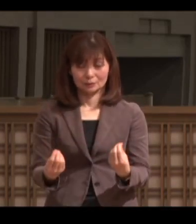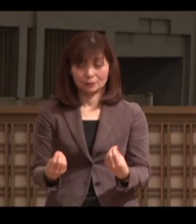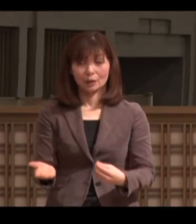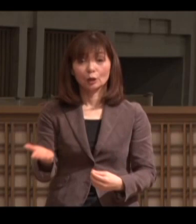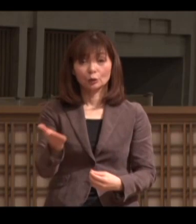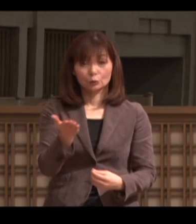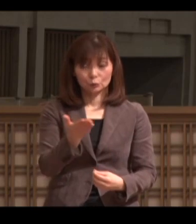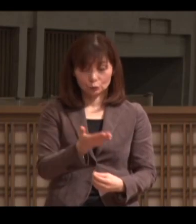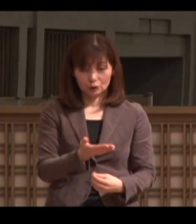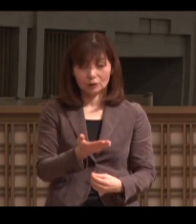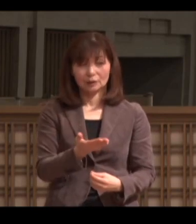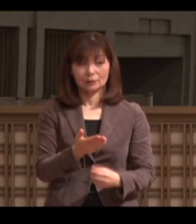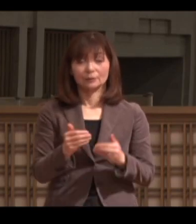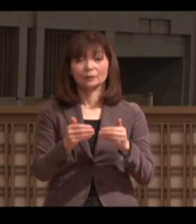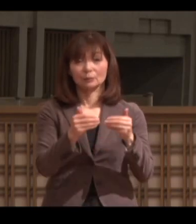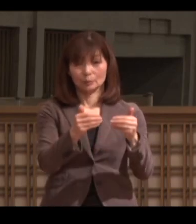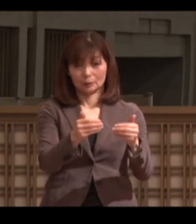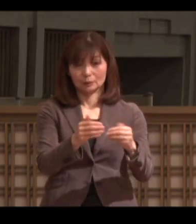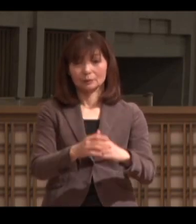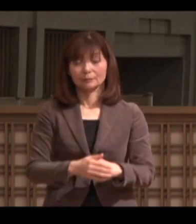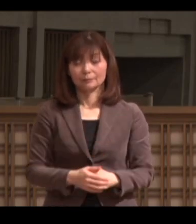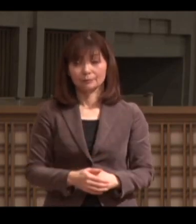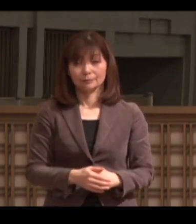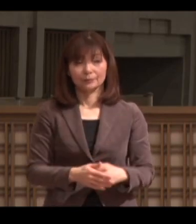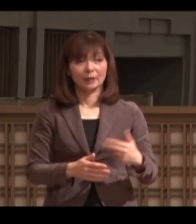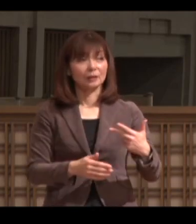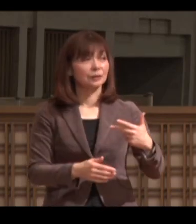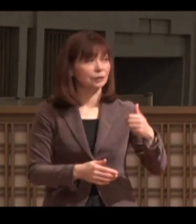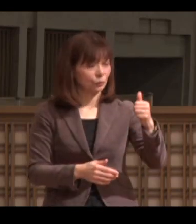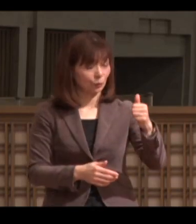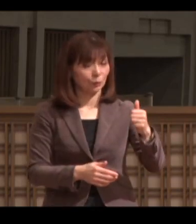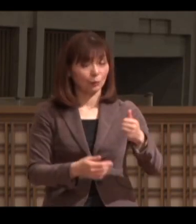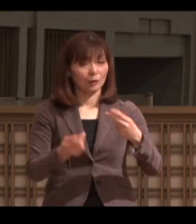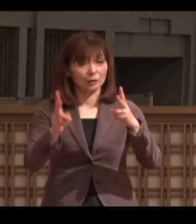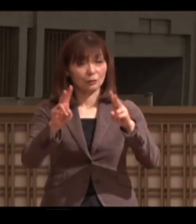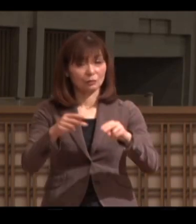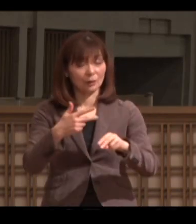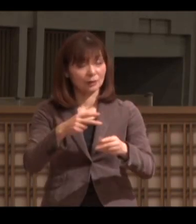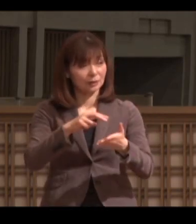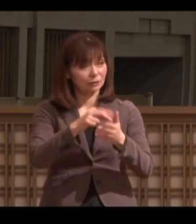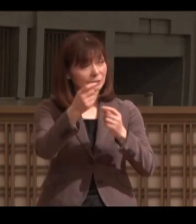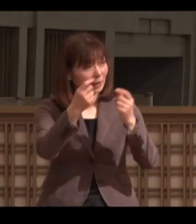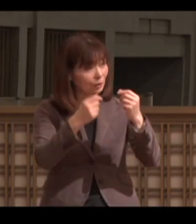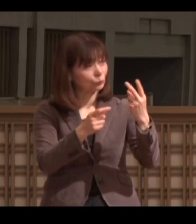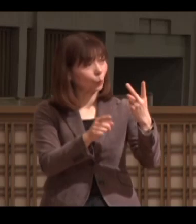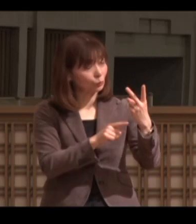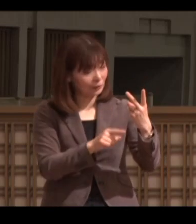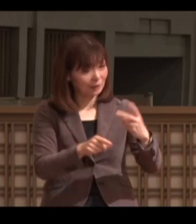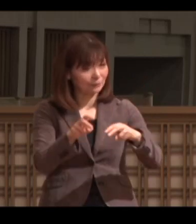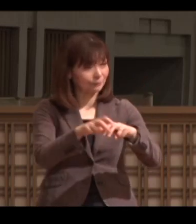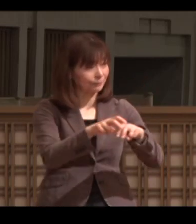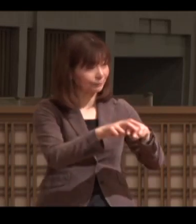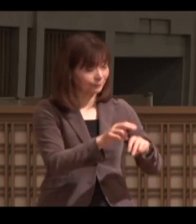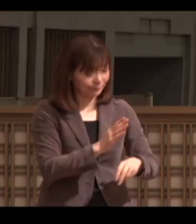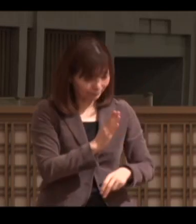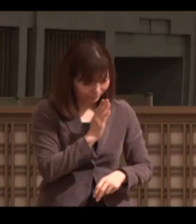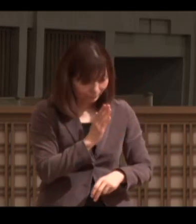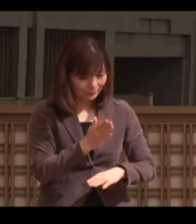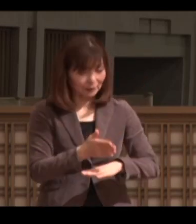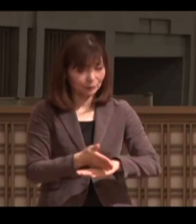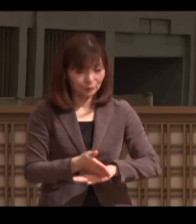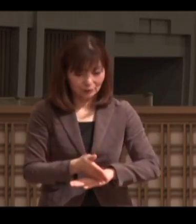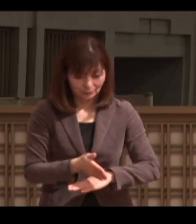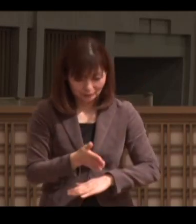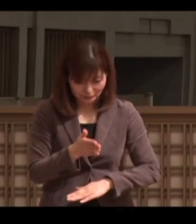次のプログラムに移りたいと思います市長広島市立大学の皆様はお席にお戻りくださいありがとうござい